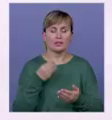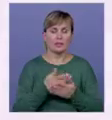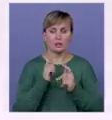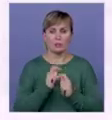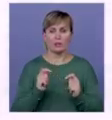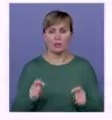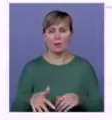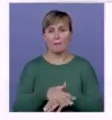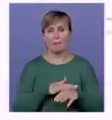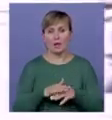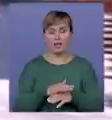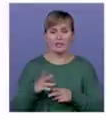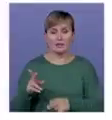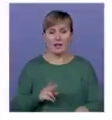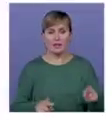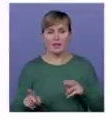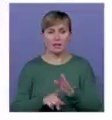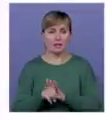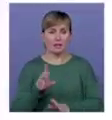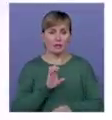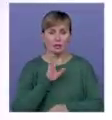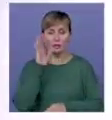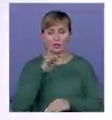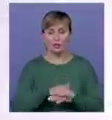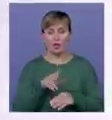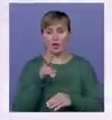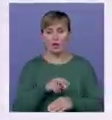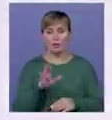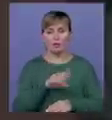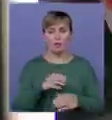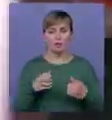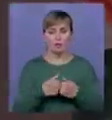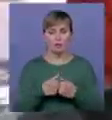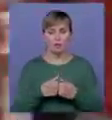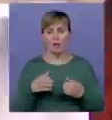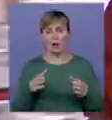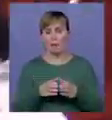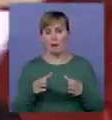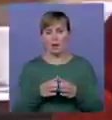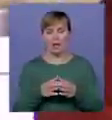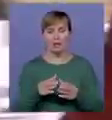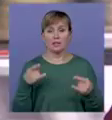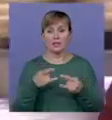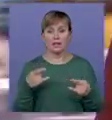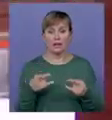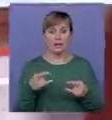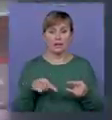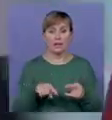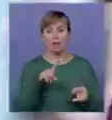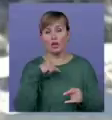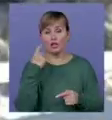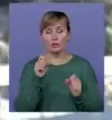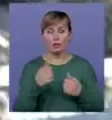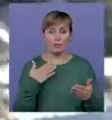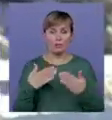призов. Массовые катания начнутся с самого утра. На лед выйдет вся дружная команда телеканала. Там каждый желающий сможет лично